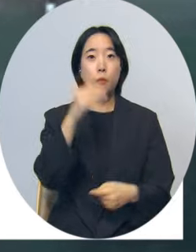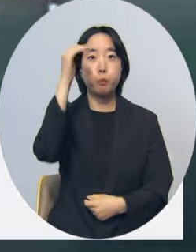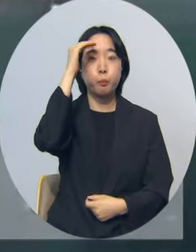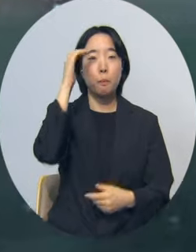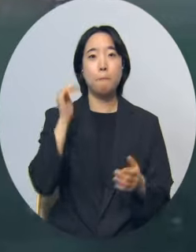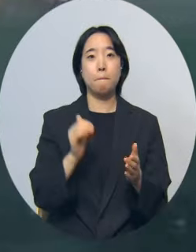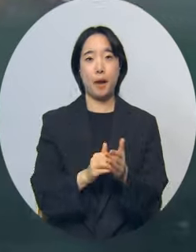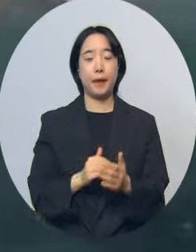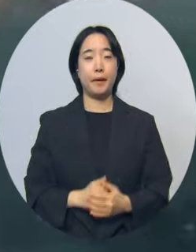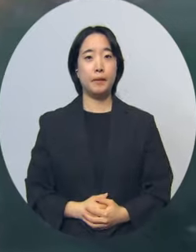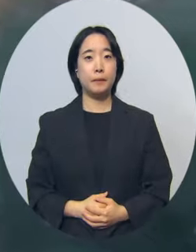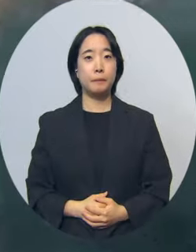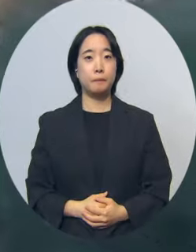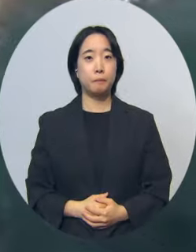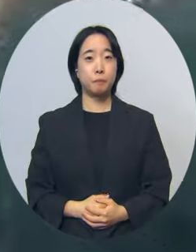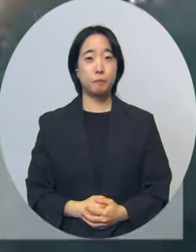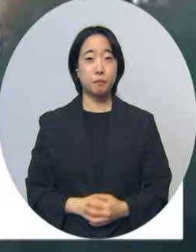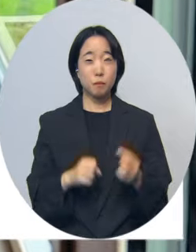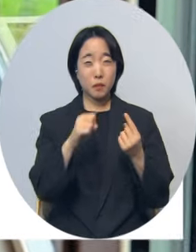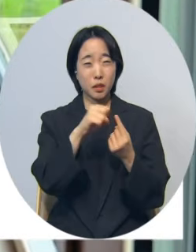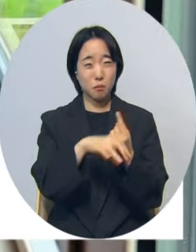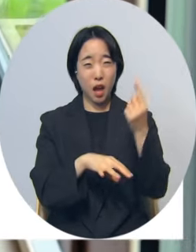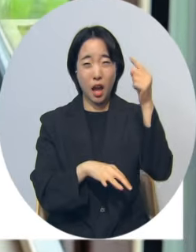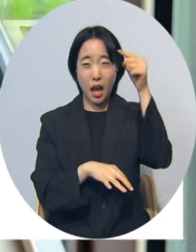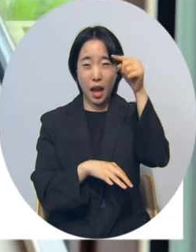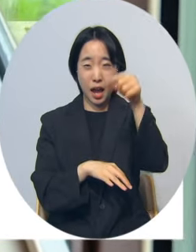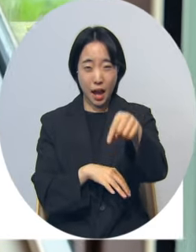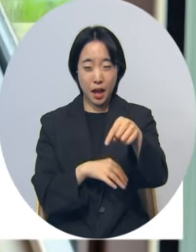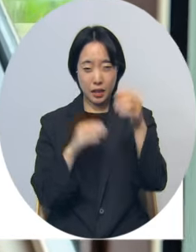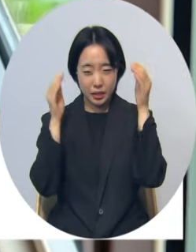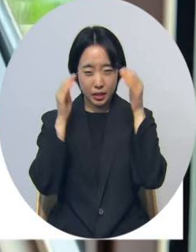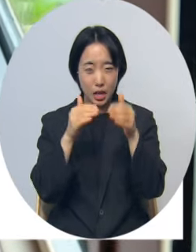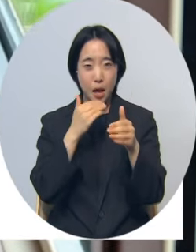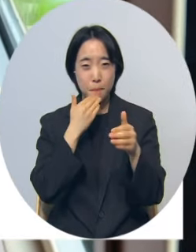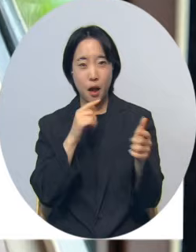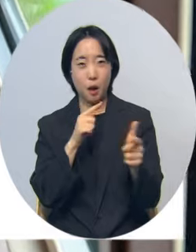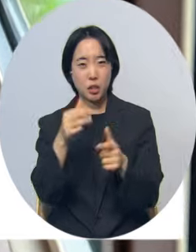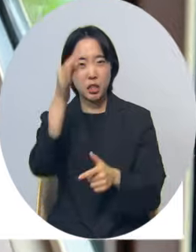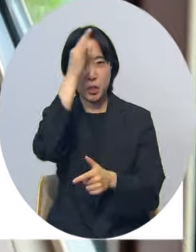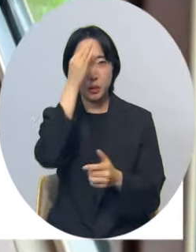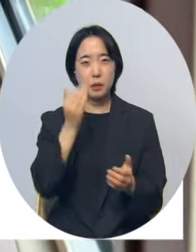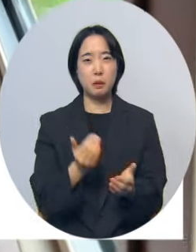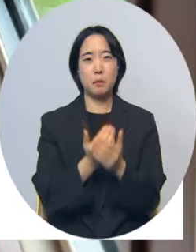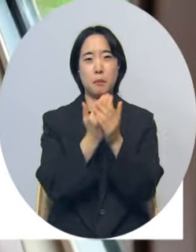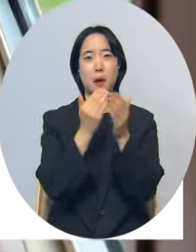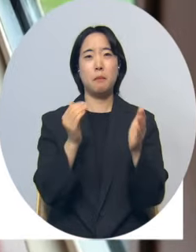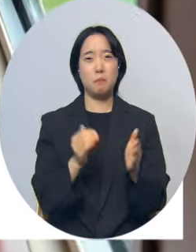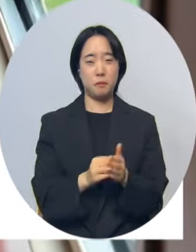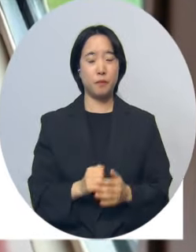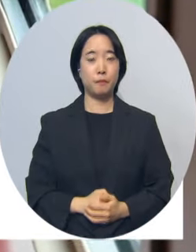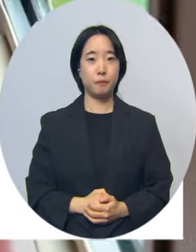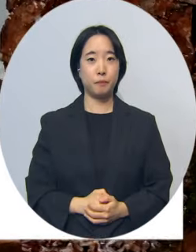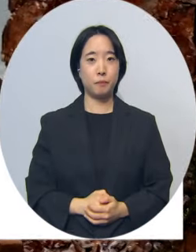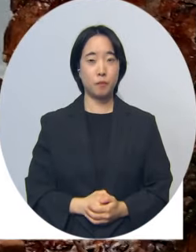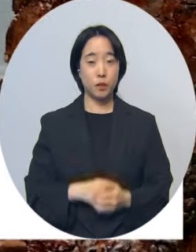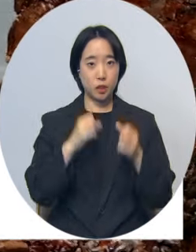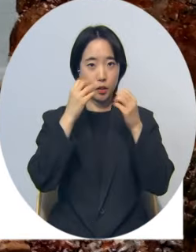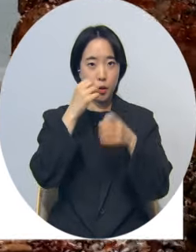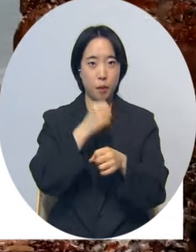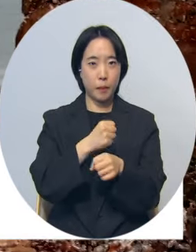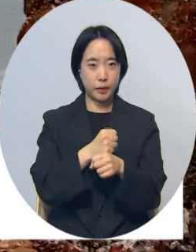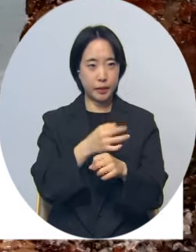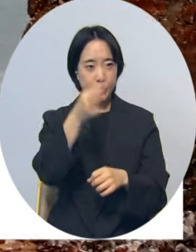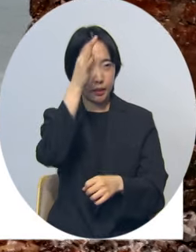보도했습니다. 이어 방사포의 기동성과 타격 집중성이 갱신됐다면서 새로 도입된 유도 체계와